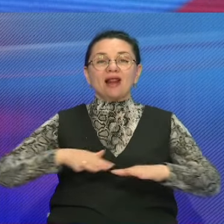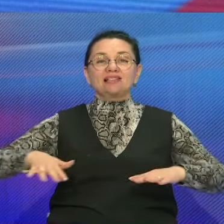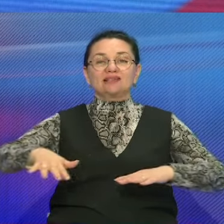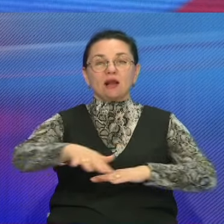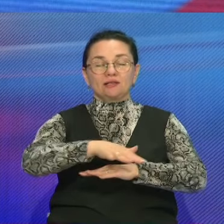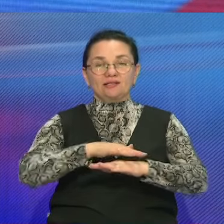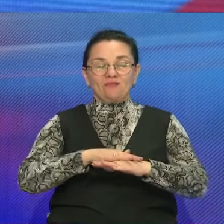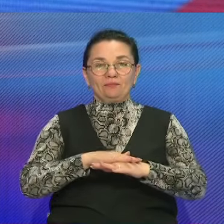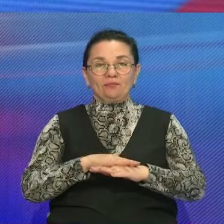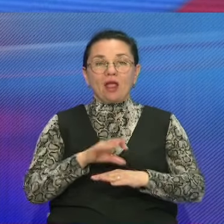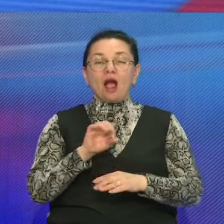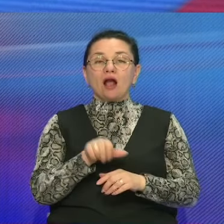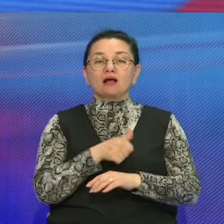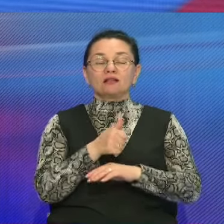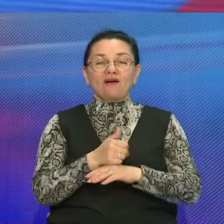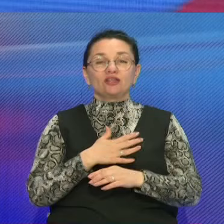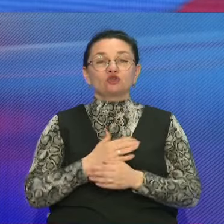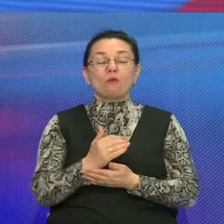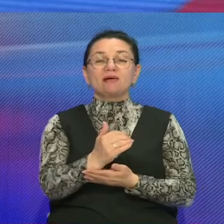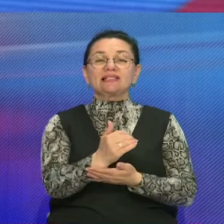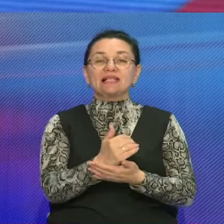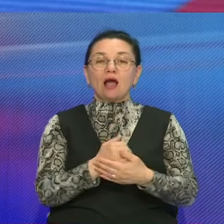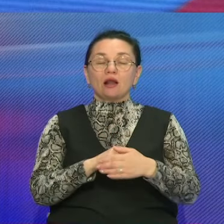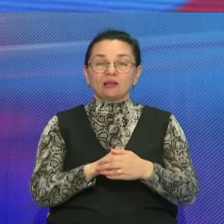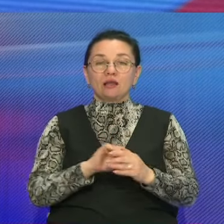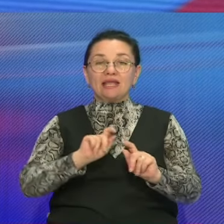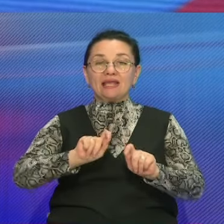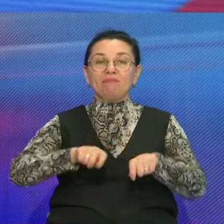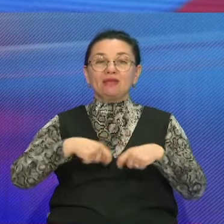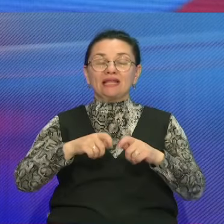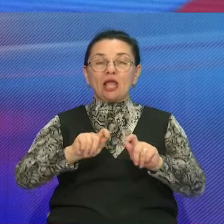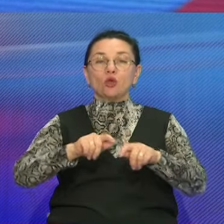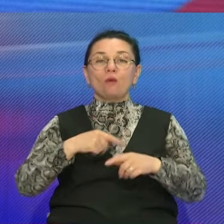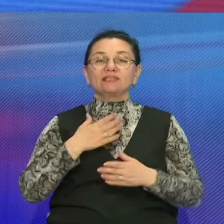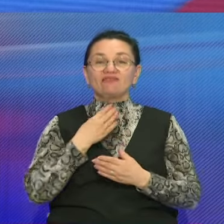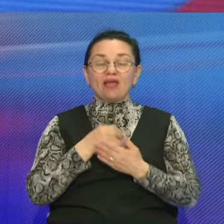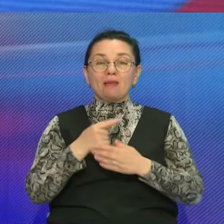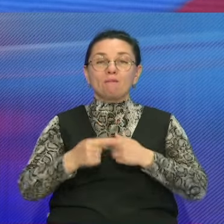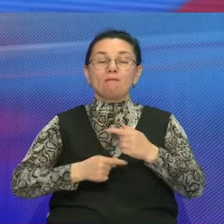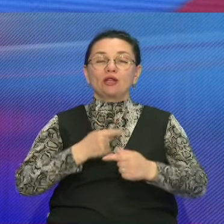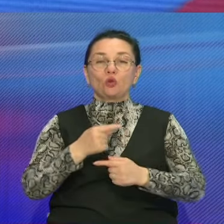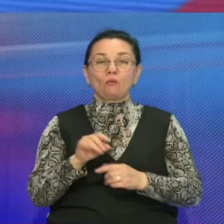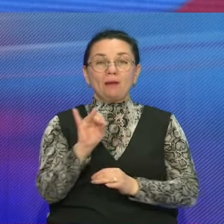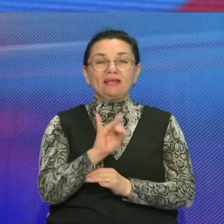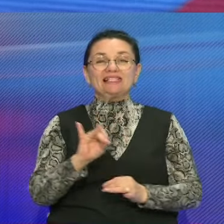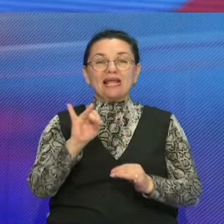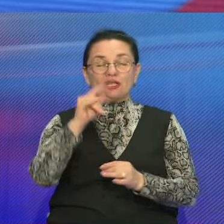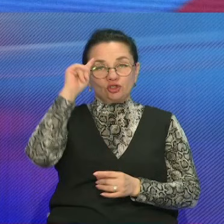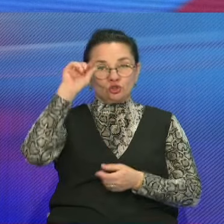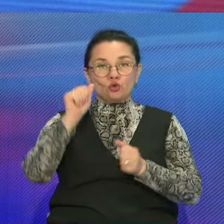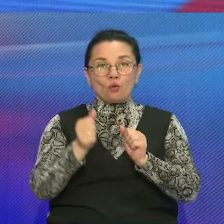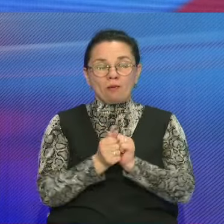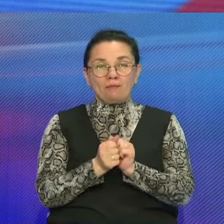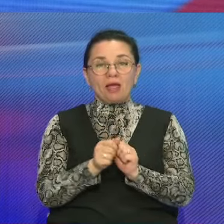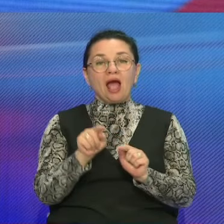сохранили и бережно сохраняем и передаем потомкам историческую память о тех лихих